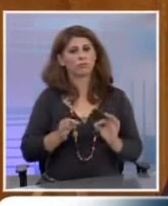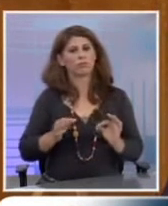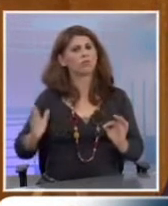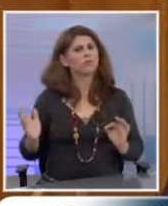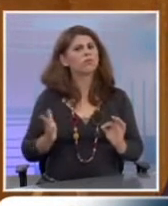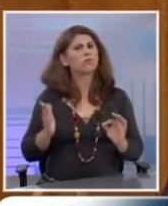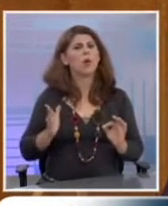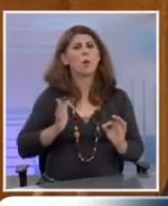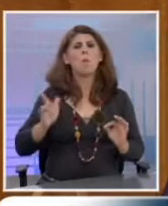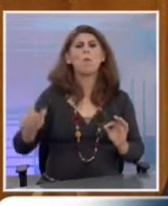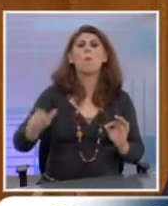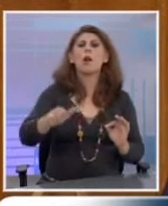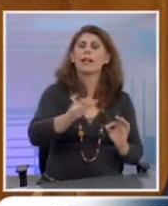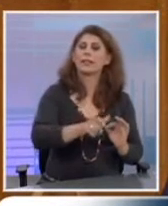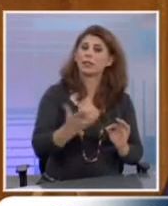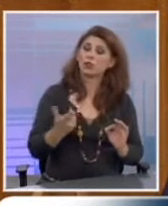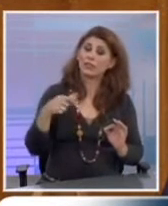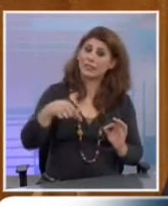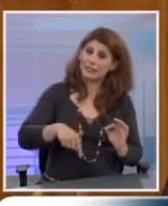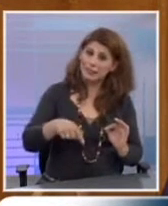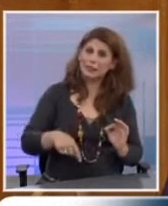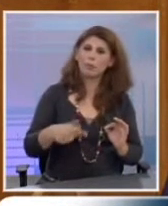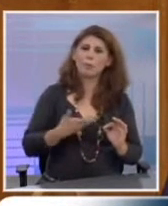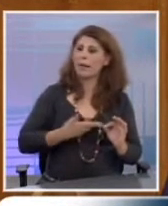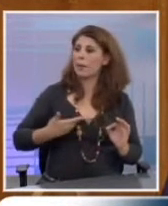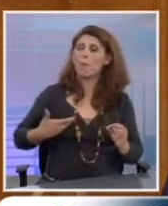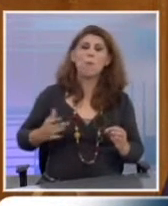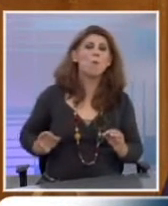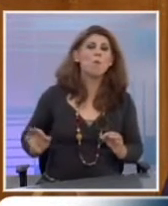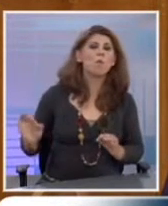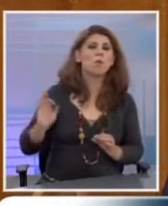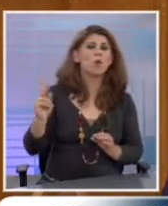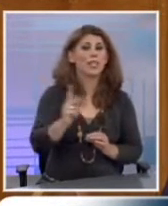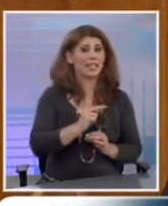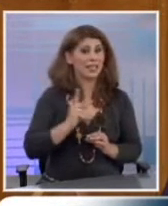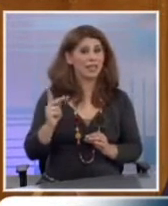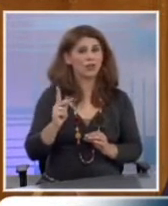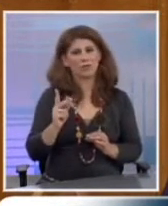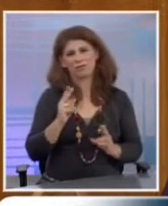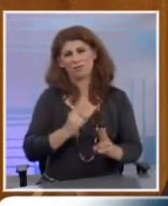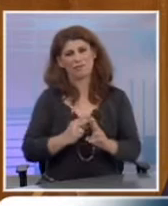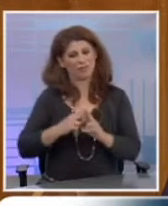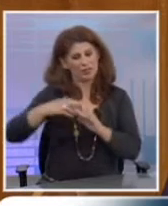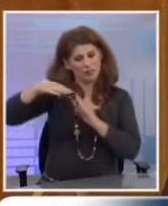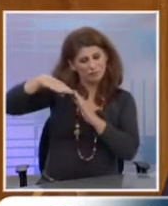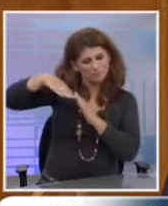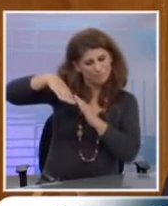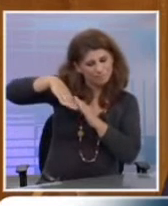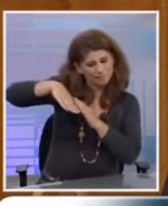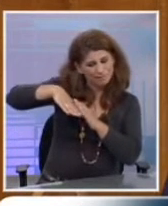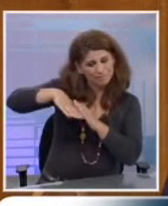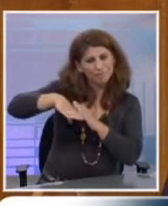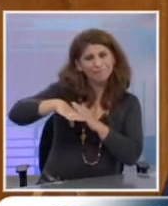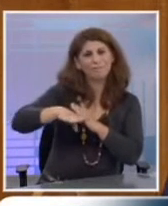οποιοδήποτε πολίτη, ότι σήμερα βρισκόμαστε, είναι η κοινωνία σε μια κρίσιμη καμπή. Είμαστε σε μια